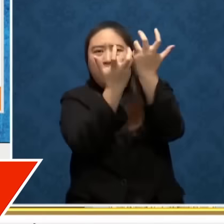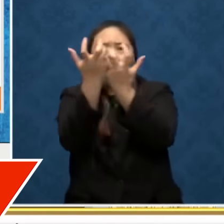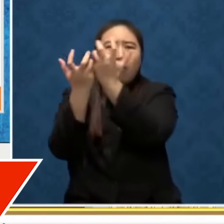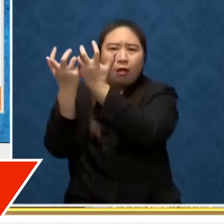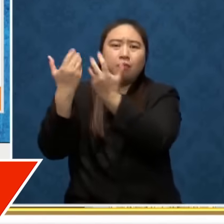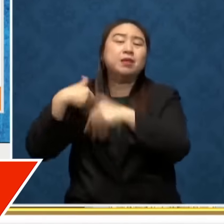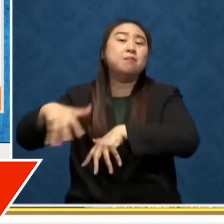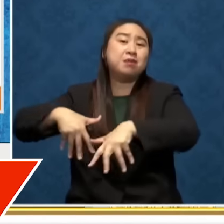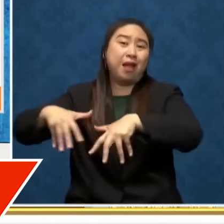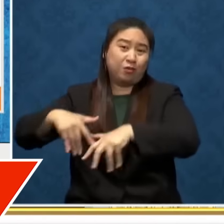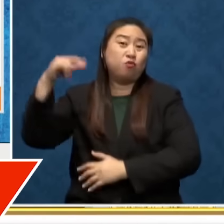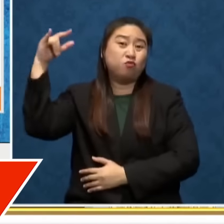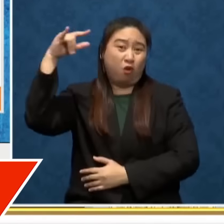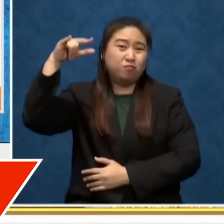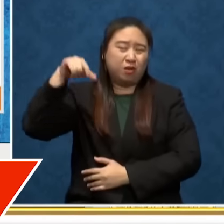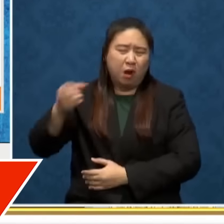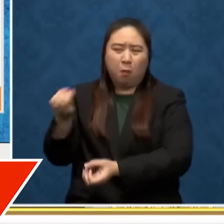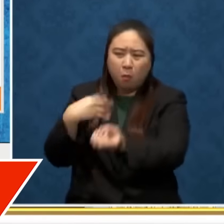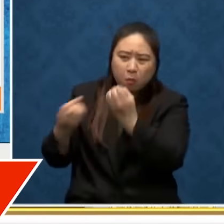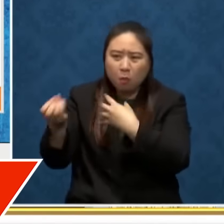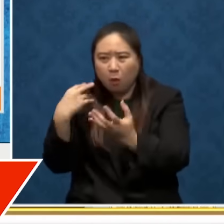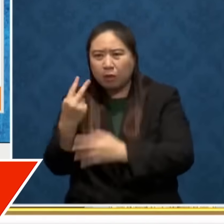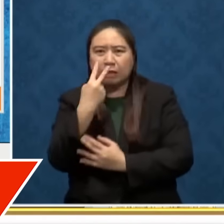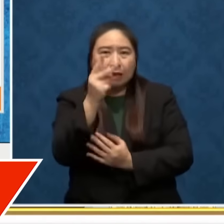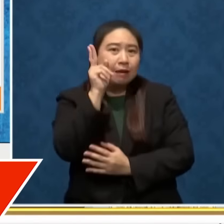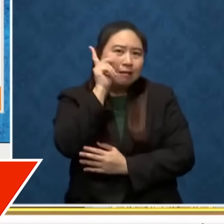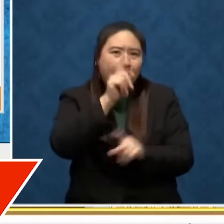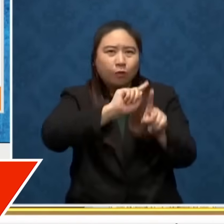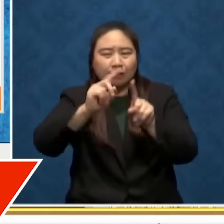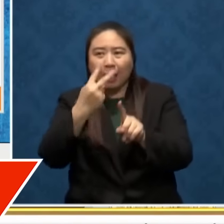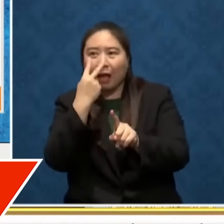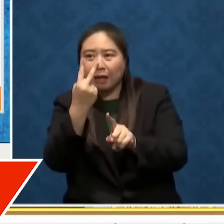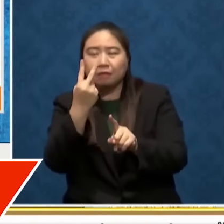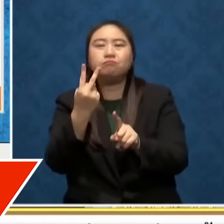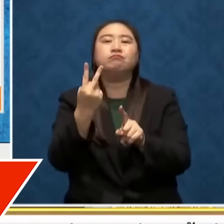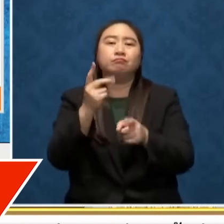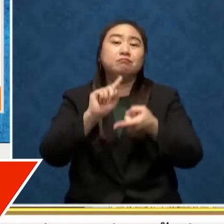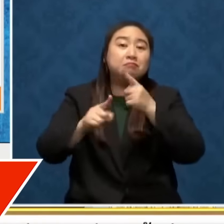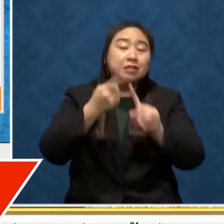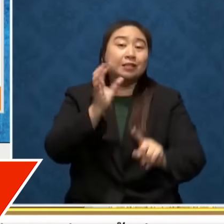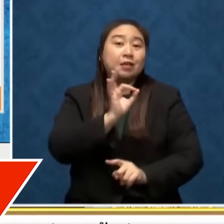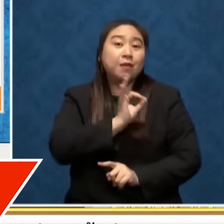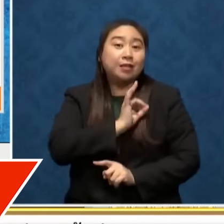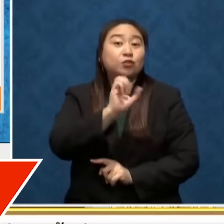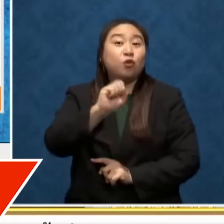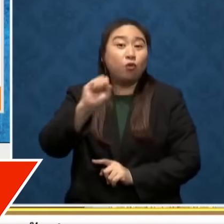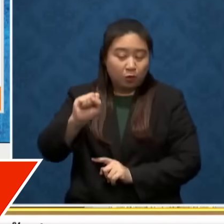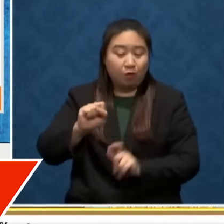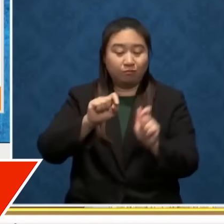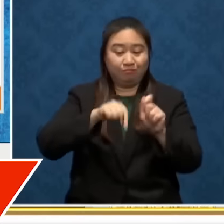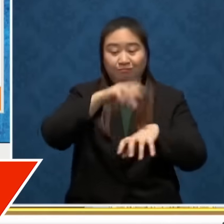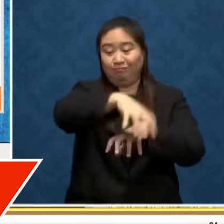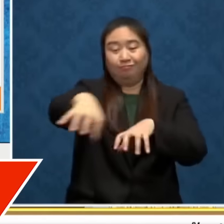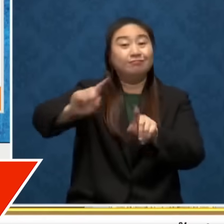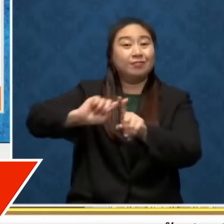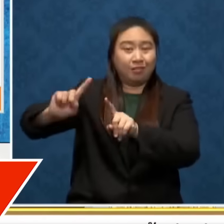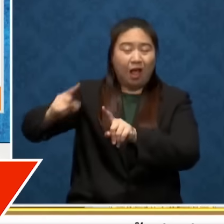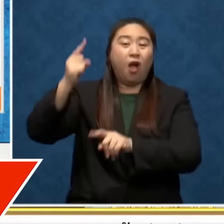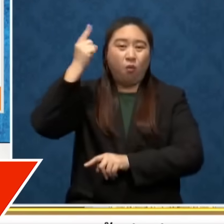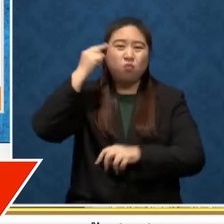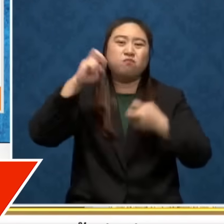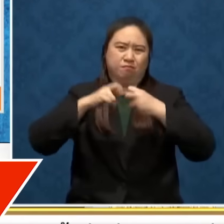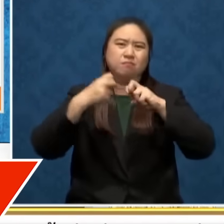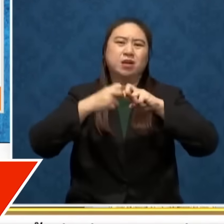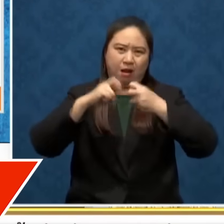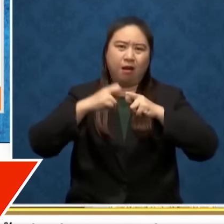อยเมืองนะครับที่ผมเป็นผู้แทนหรือว่าตามสื่อต่างๆพี่เพื่อนสมาชิกนะครับที่เป็นผู้แทนของเขตต่างๆย่อมทราบดีว่ามันมีปัญหาม